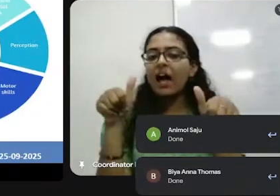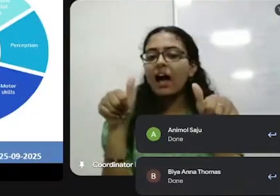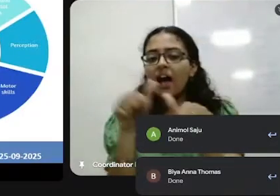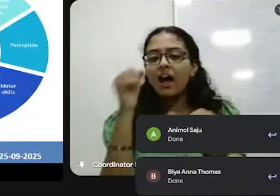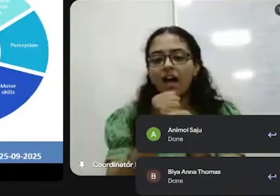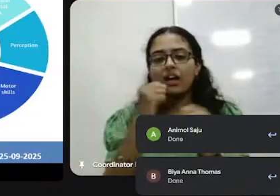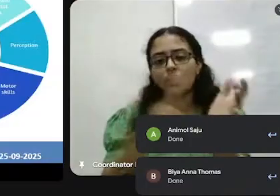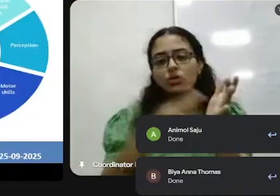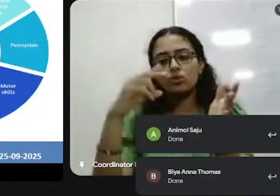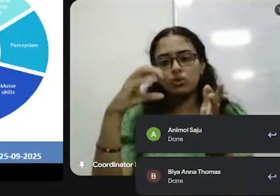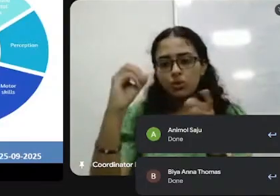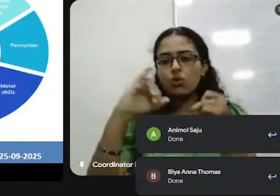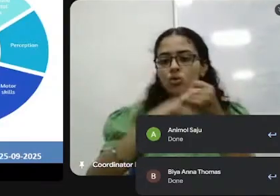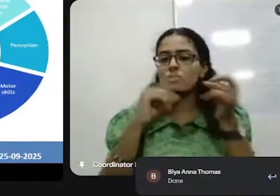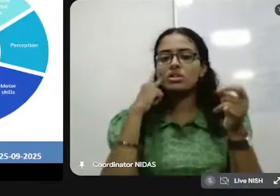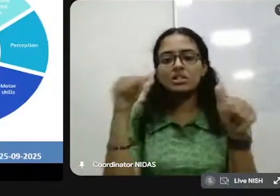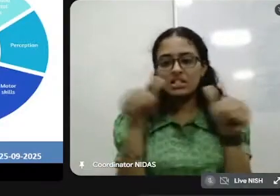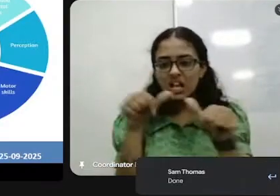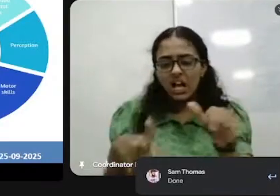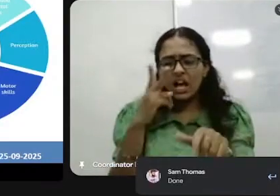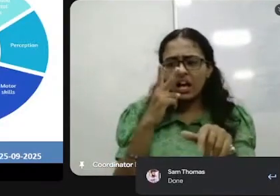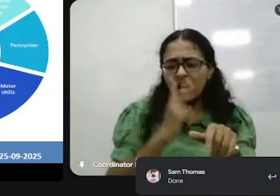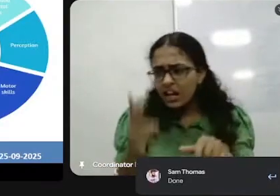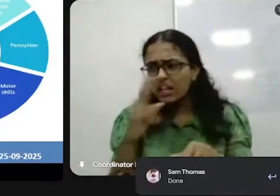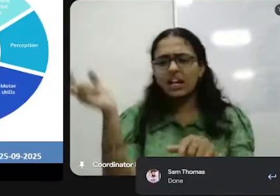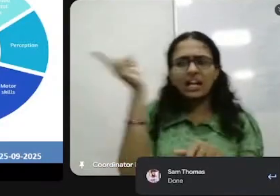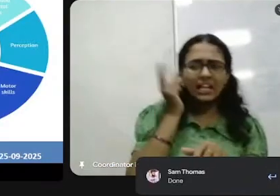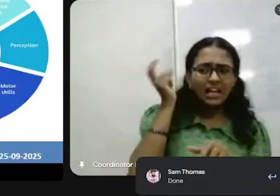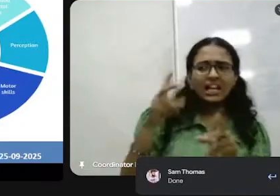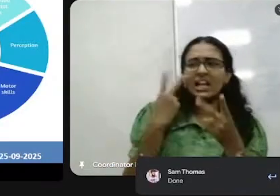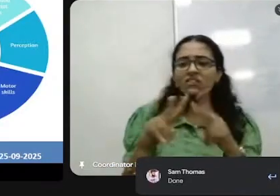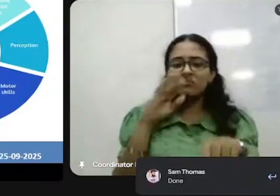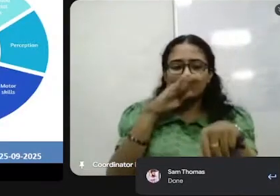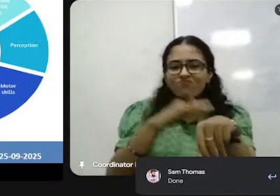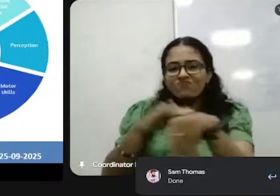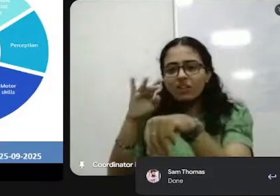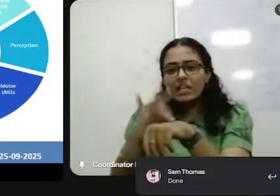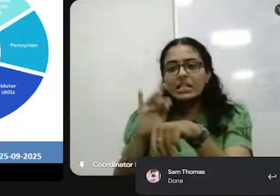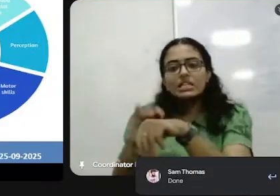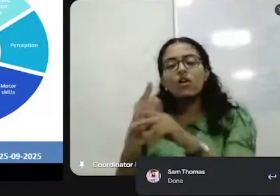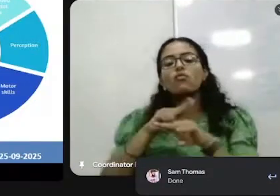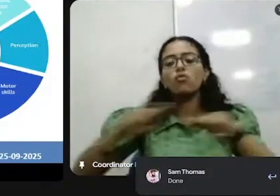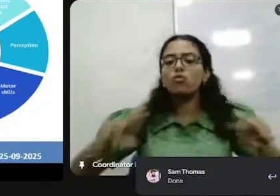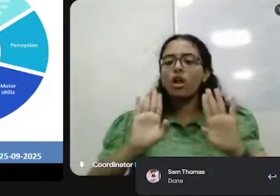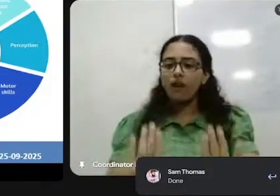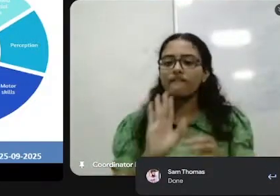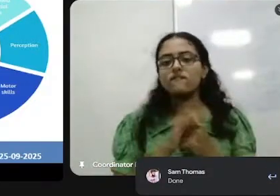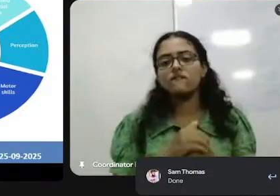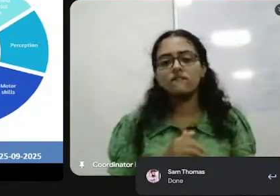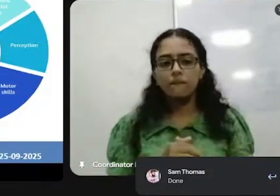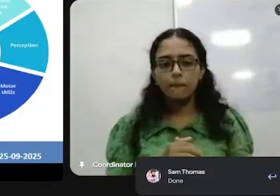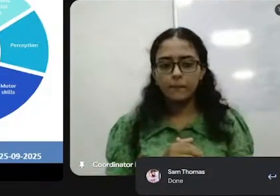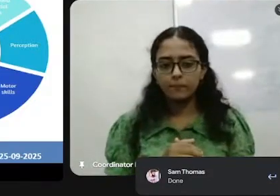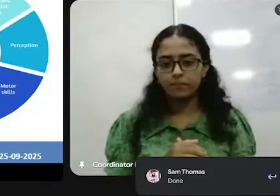പല ലെവലിലുണ്ടാവും. കണ്ടിട്ട് കേട്ടിട്ട് എല്ലാ സെൻസേഷൻ തൊട്ടിട്ടാണെങ്കിലും സാധനങ്ങളെ മനസ്സിലാക്കാൻ പറ്റാത്ത അവസ്ഥയാണ്.